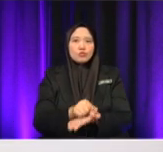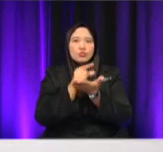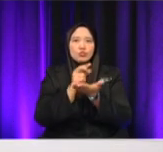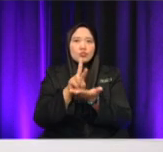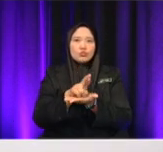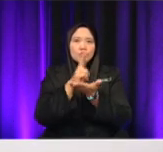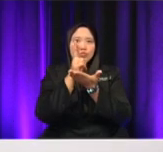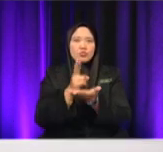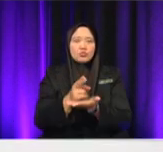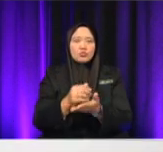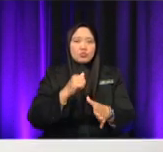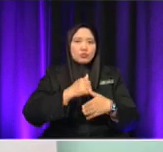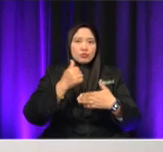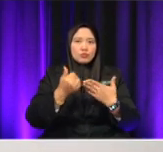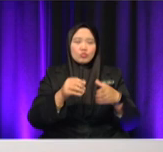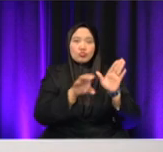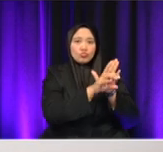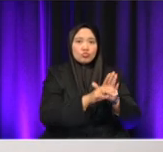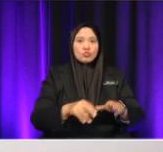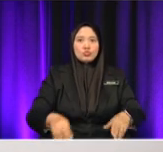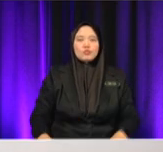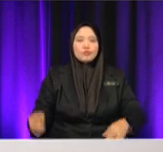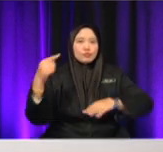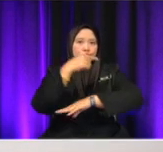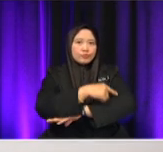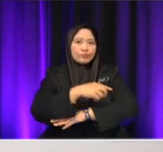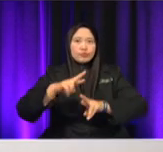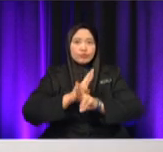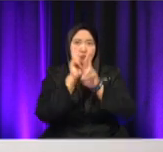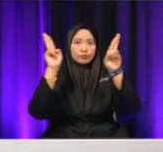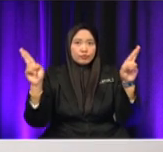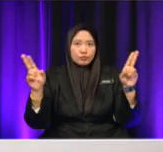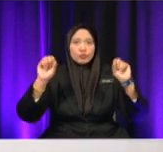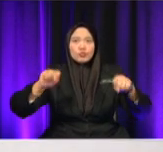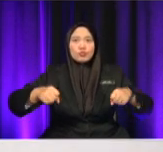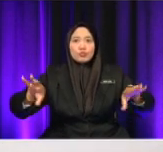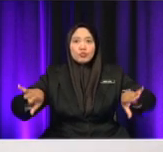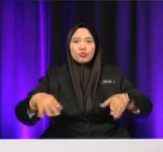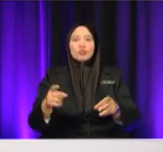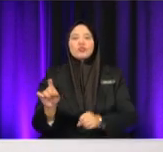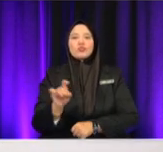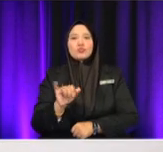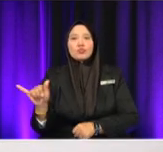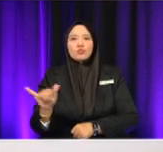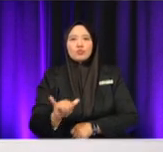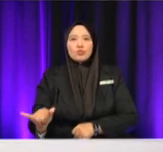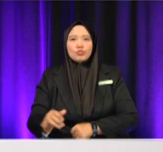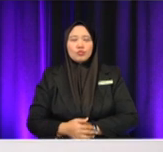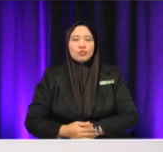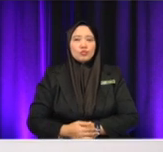untuk menyambut hari raya hari raya aku lagi hari-hari yang boleh kita sama-sama